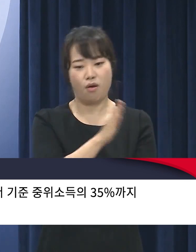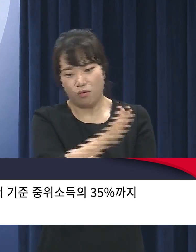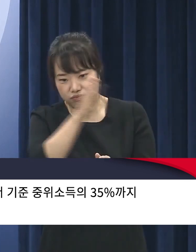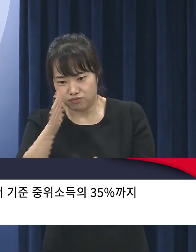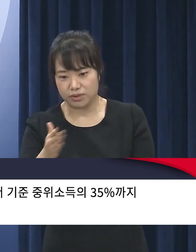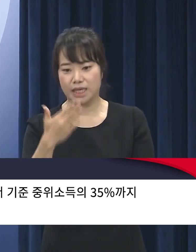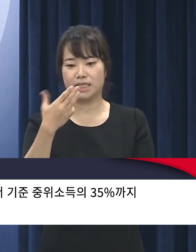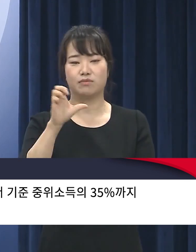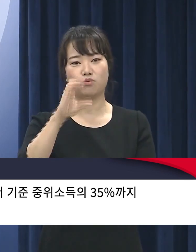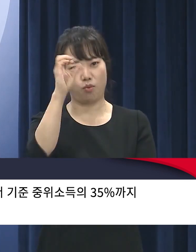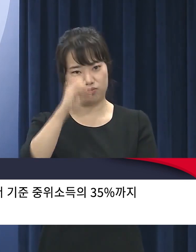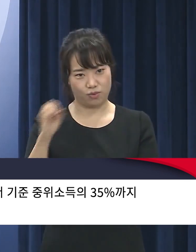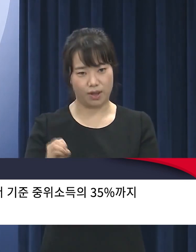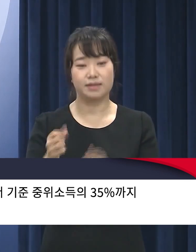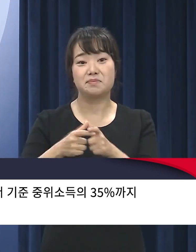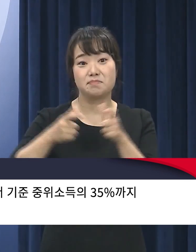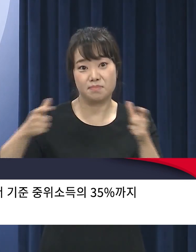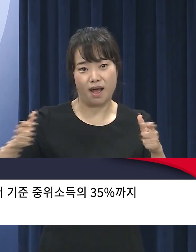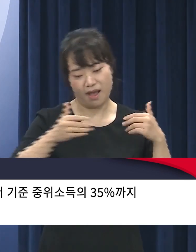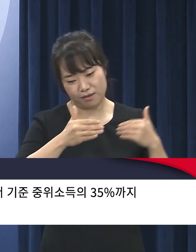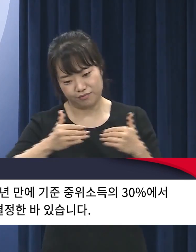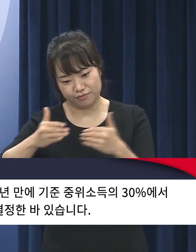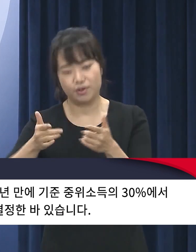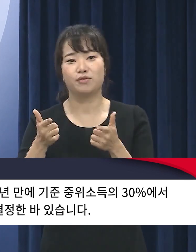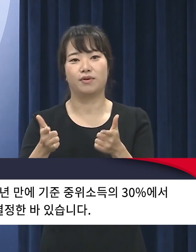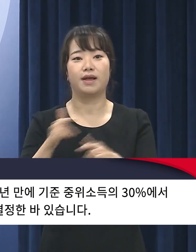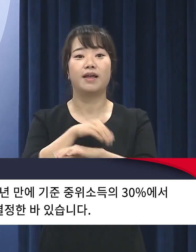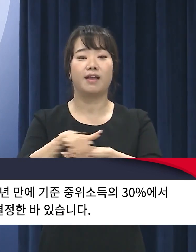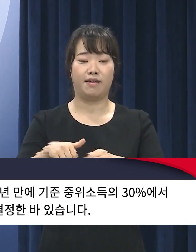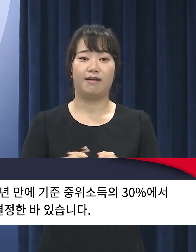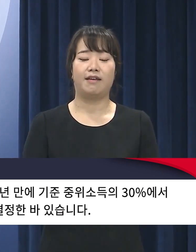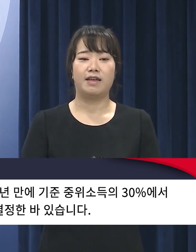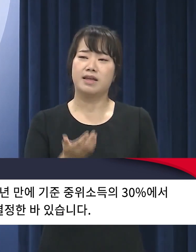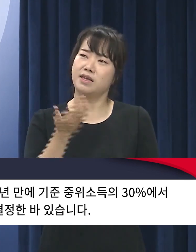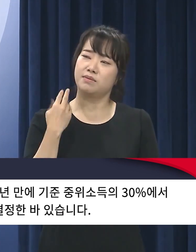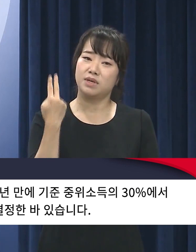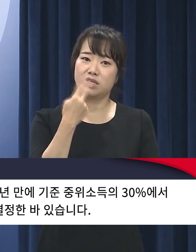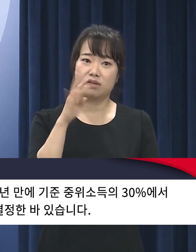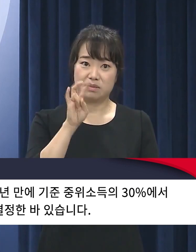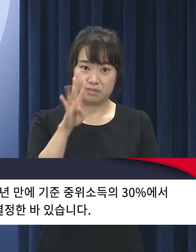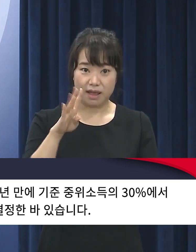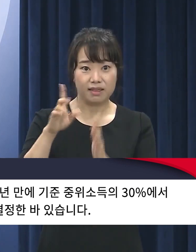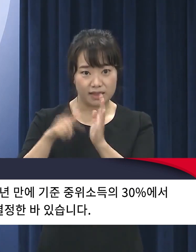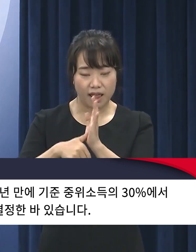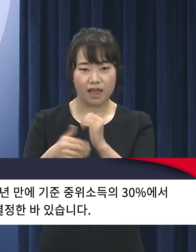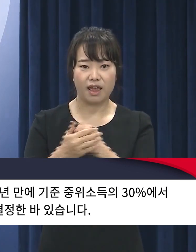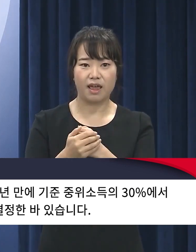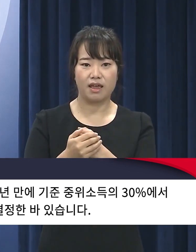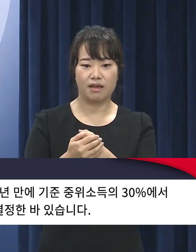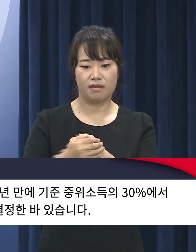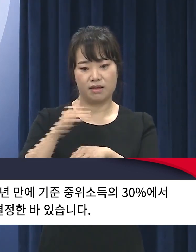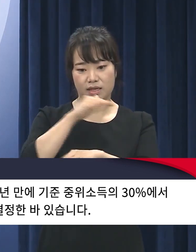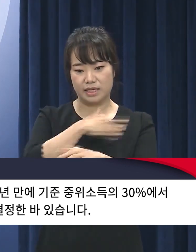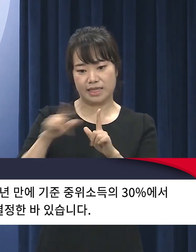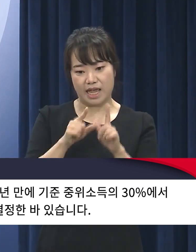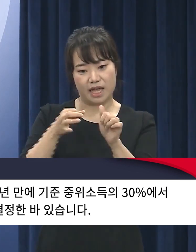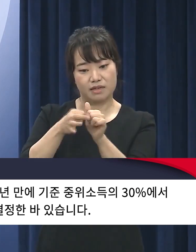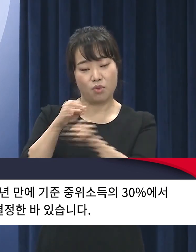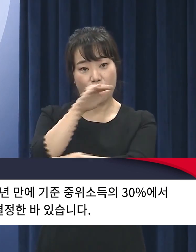중위소득의 35%까지 단계적으로 상향합니다. 이미 2024년도 생계급여 선정